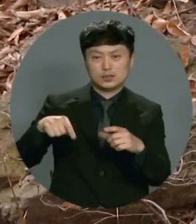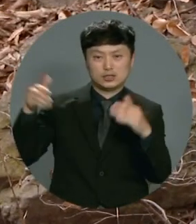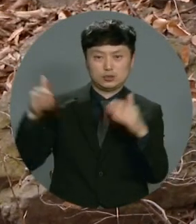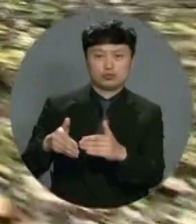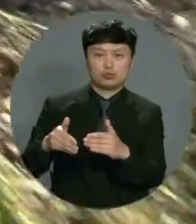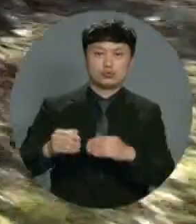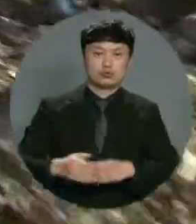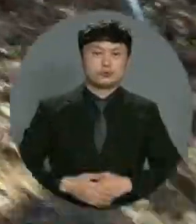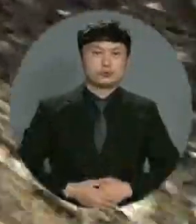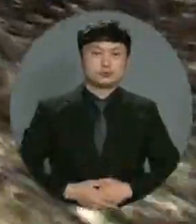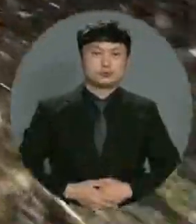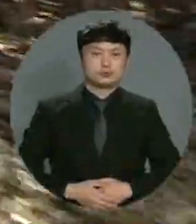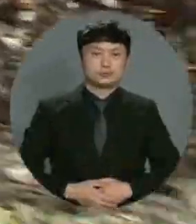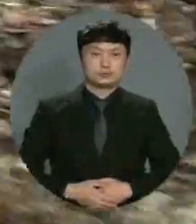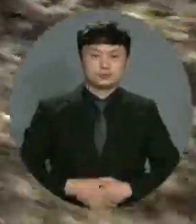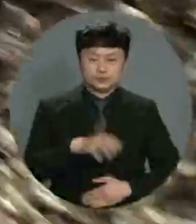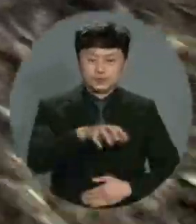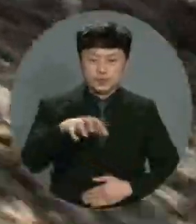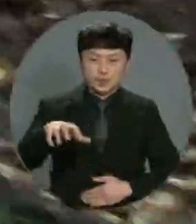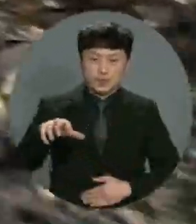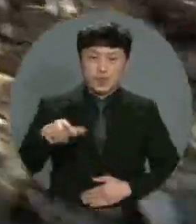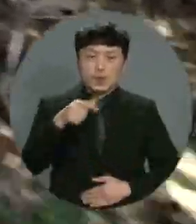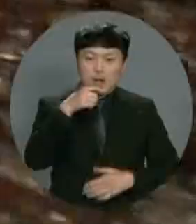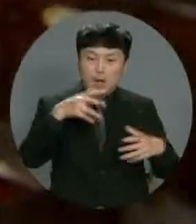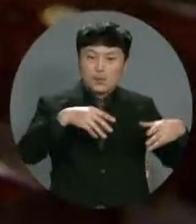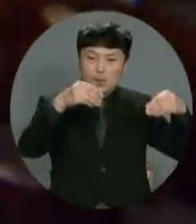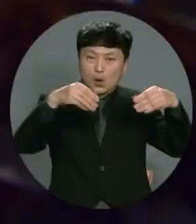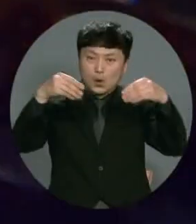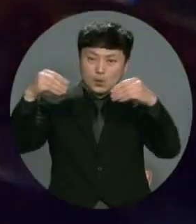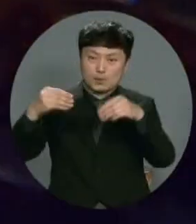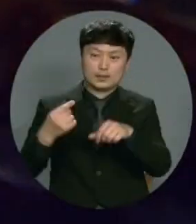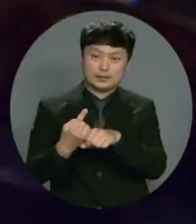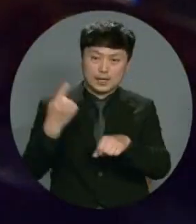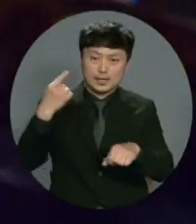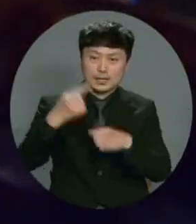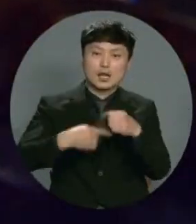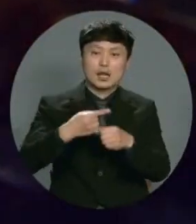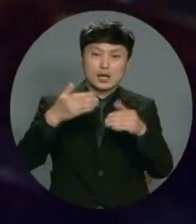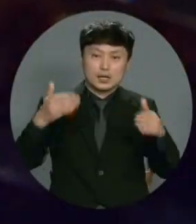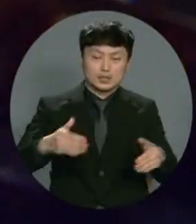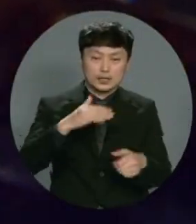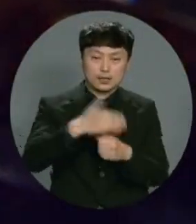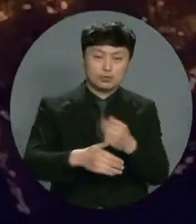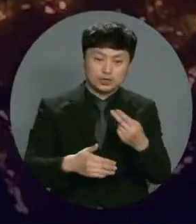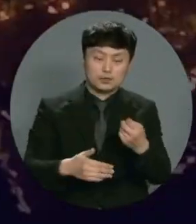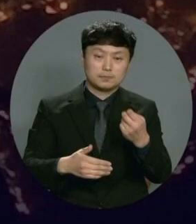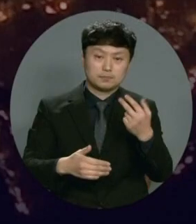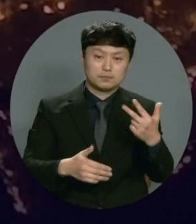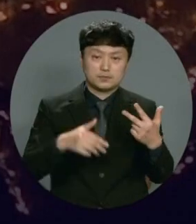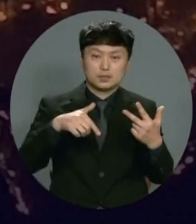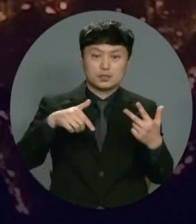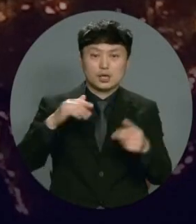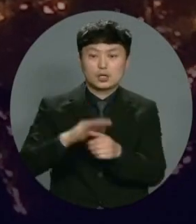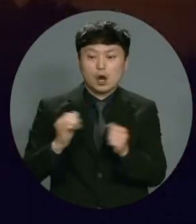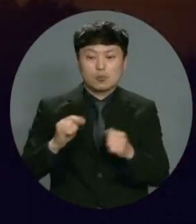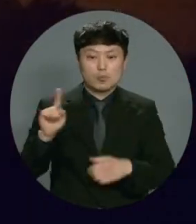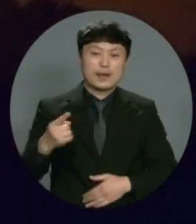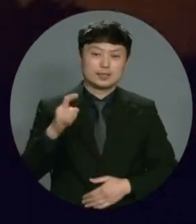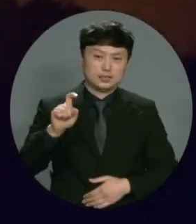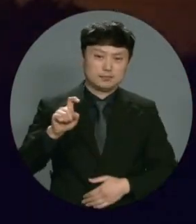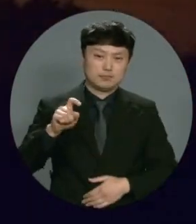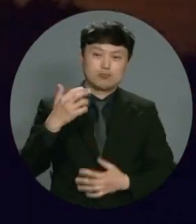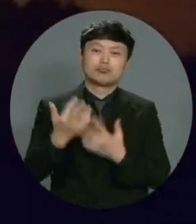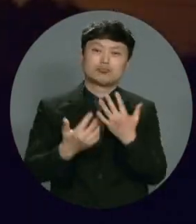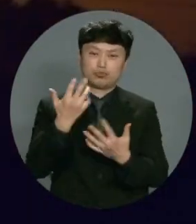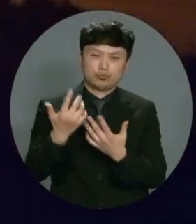때문입니다. 곳곳이 바싹 말랐던 만큼 지난 한 해 대구 27건, 경북 110건의 산불이